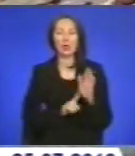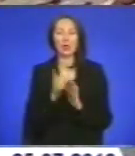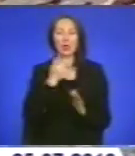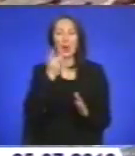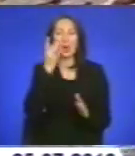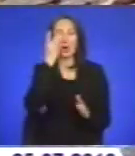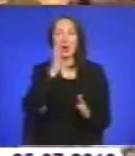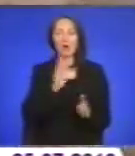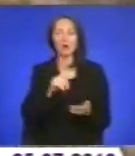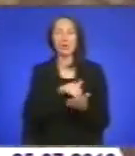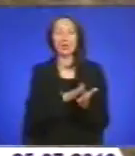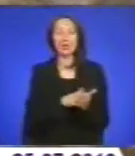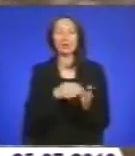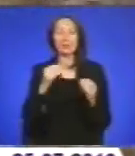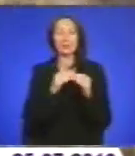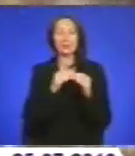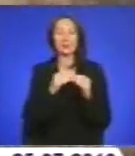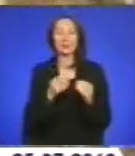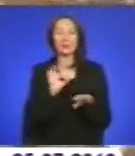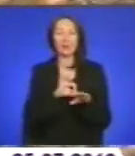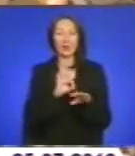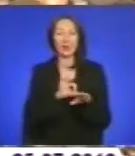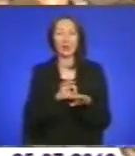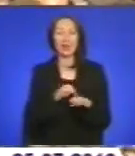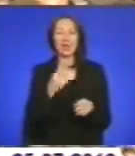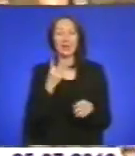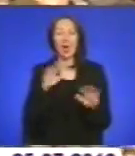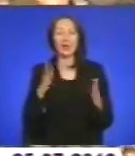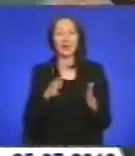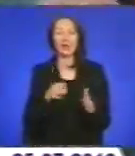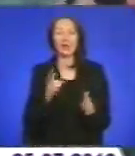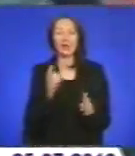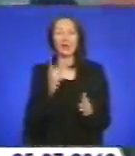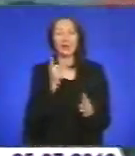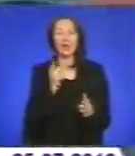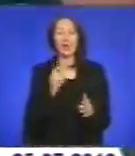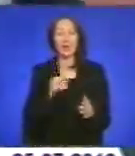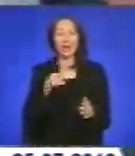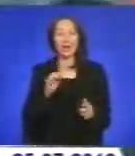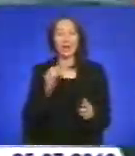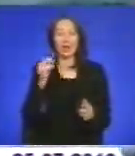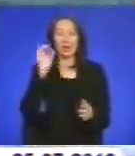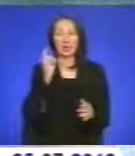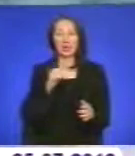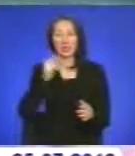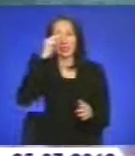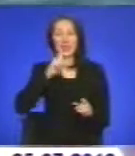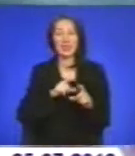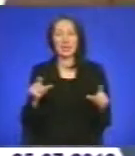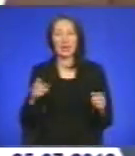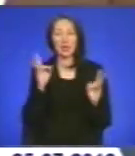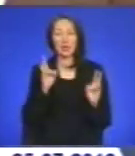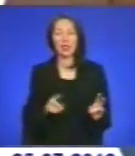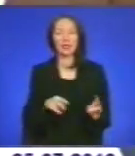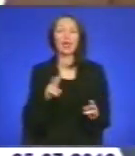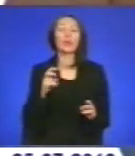кишкових інфекцій. З них два випадки у дошкільних навчальних закладах. Загалом постраждало 186 осіб, серед них 55 дітей. Не